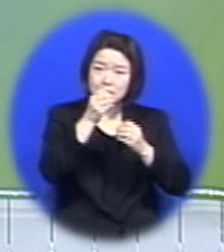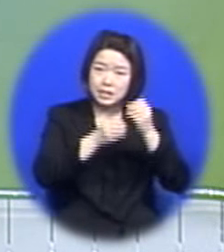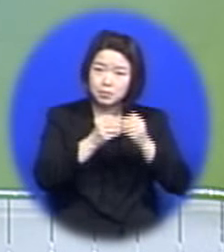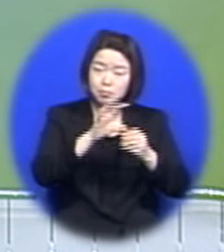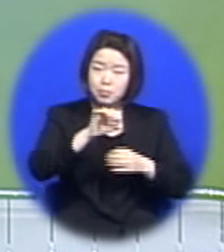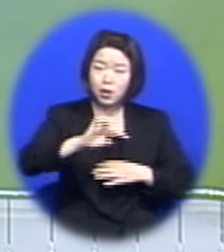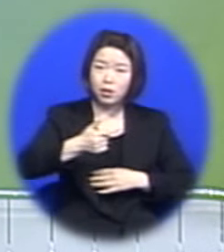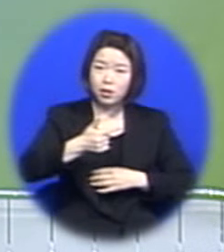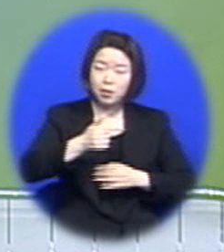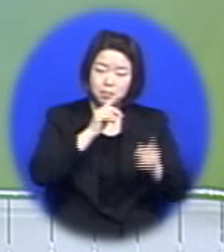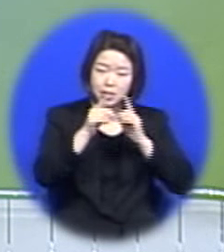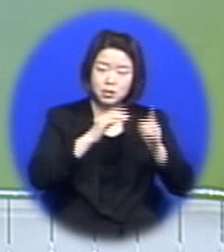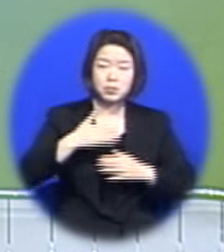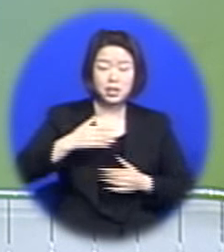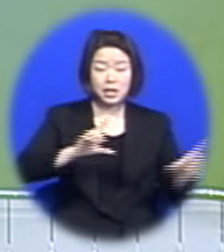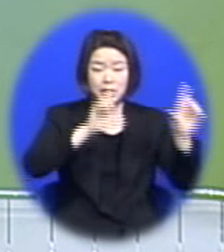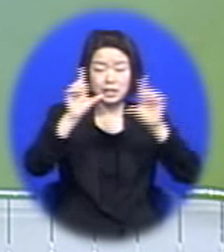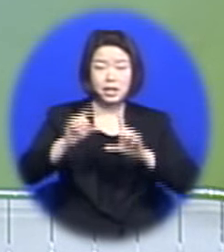고백이 됐습니다.